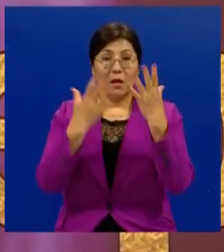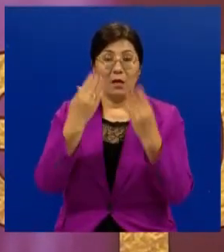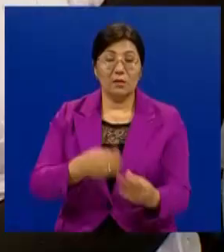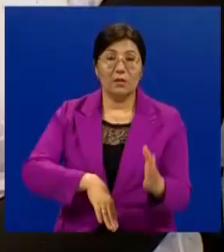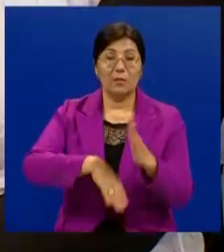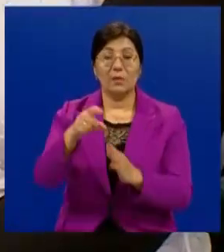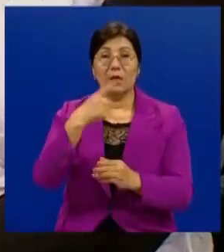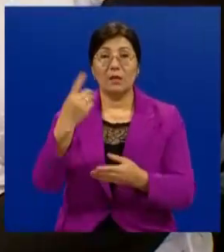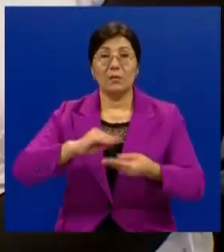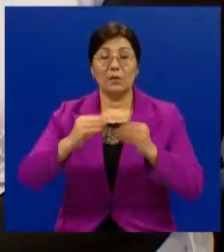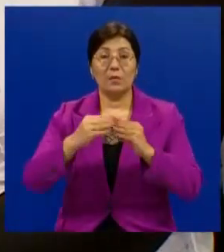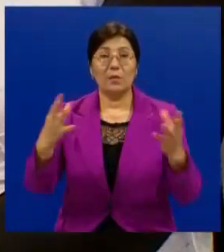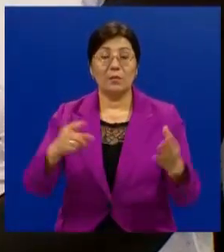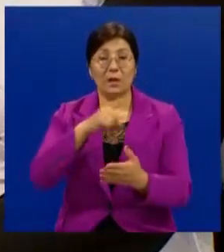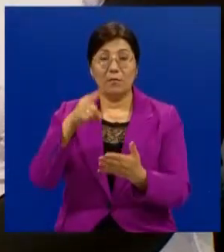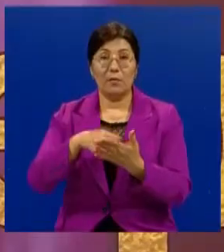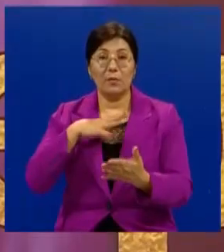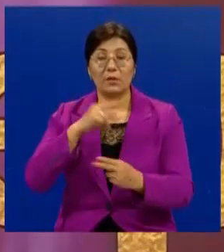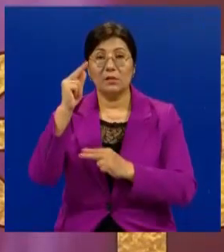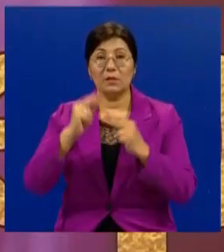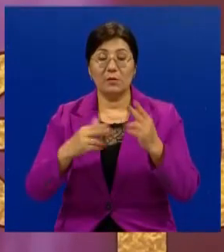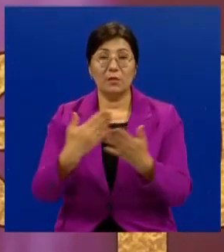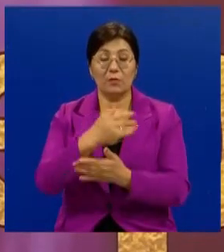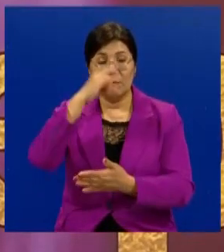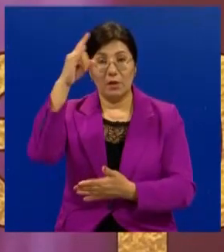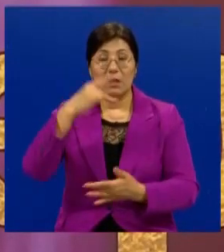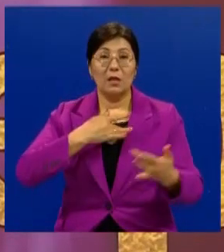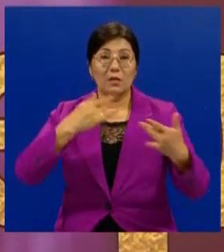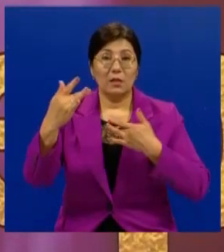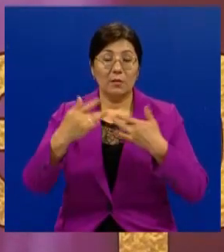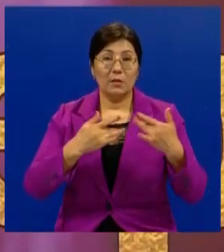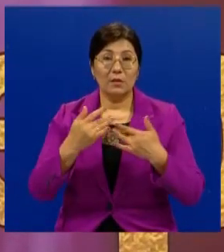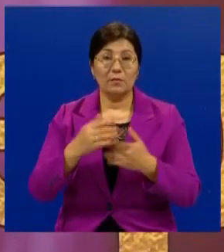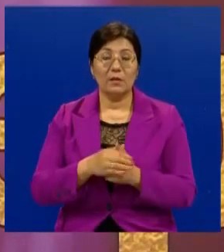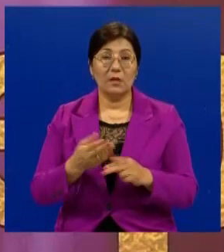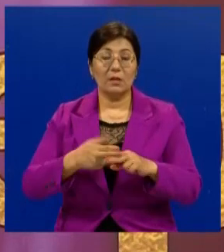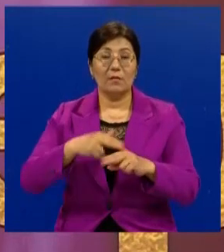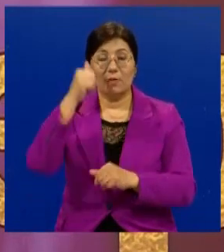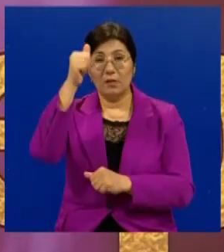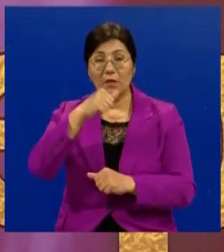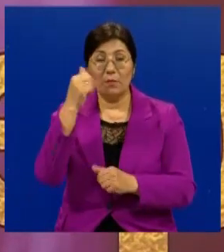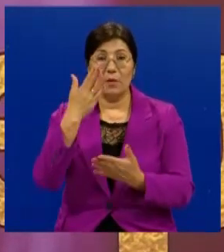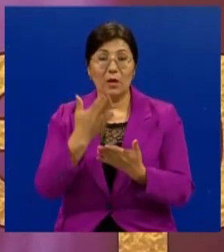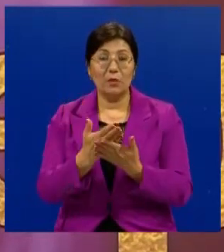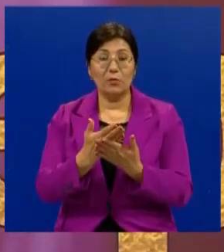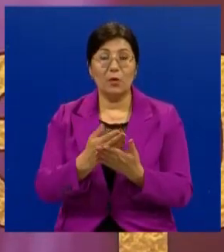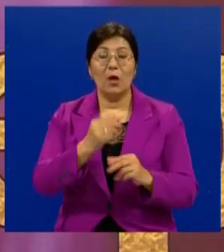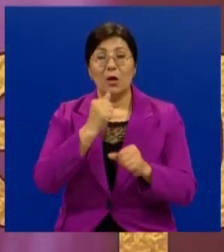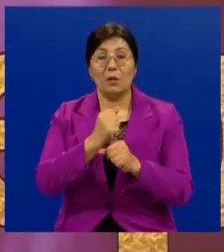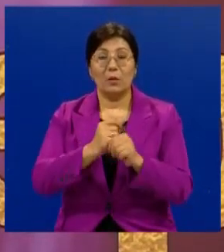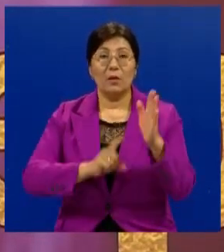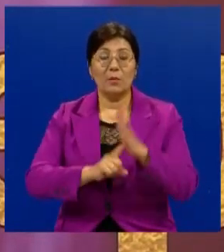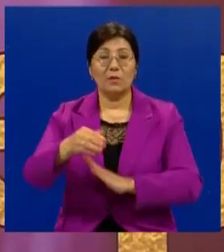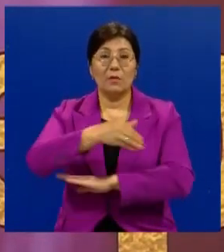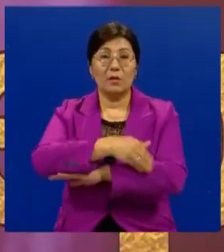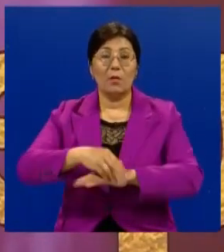проблемных вопросов, поднимавшихся много лет, было строительство нового казахского драматического театра. В этом году он будет снят с повестки дня. На улице